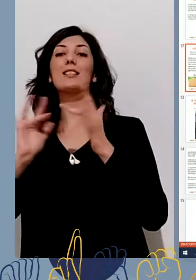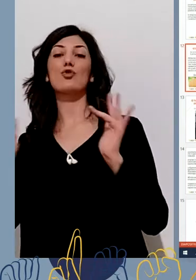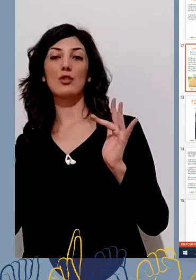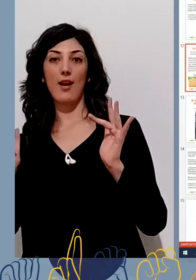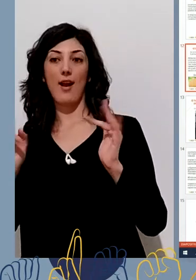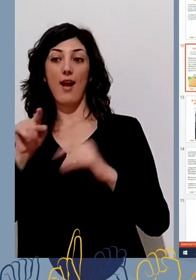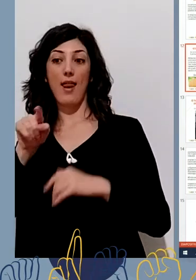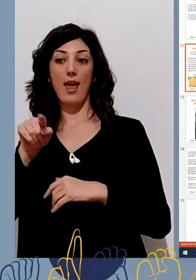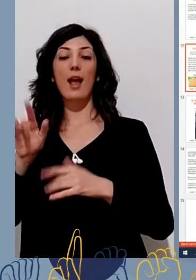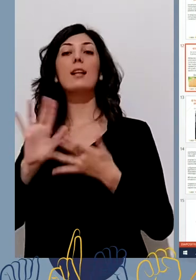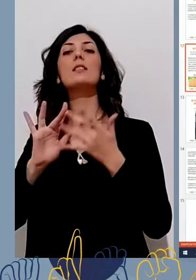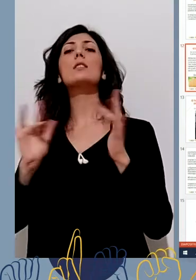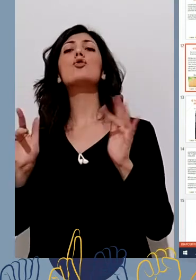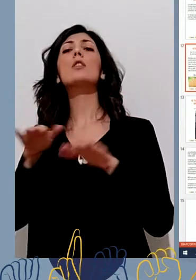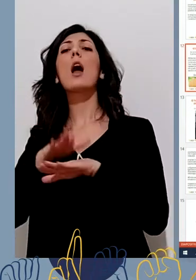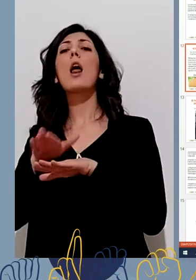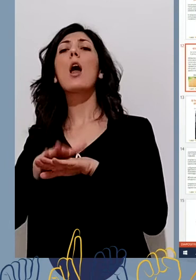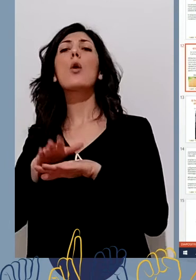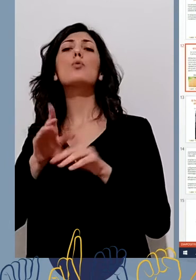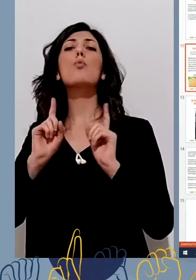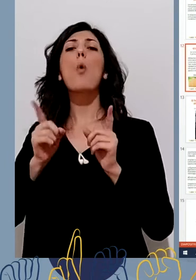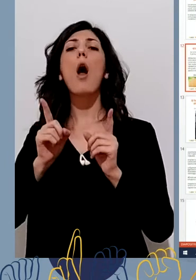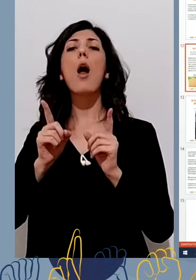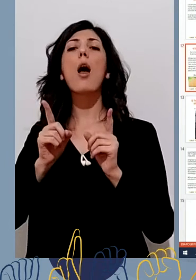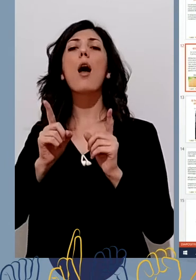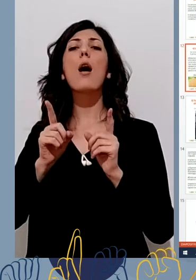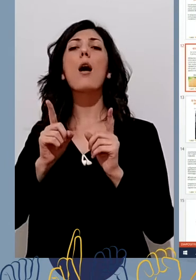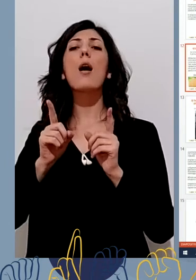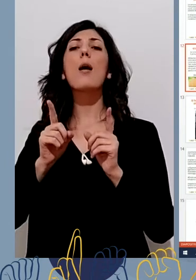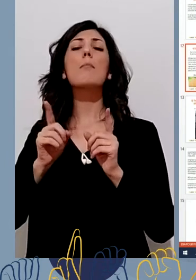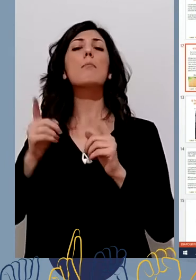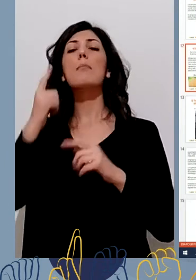convenzionale di una sequenza di lettere, come ad esempio può essere casa, con